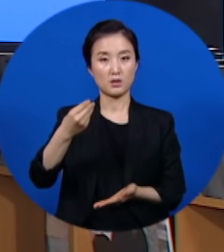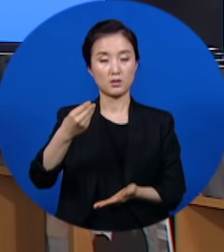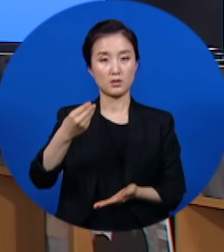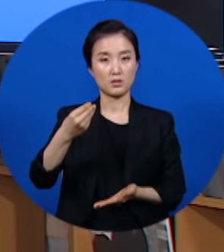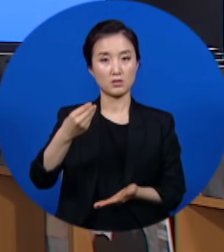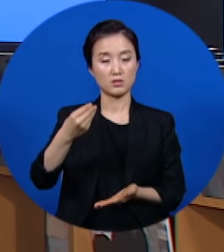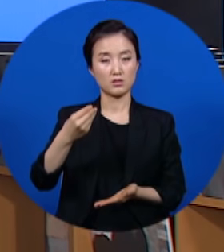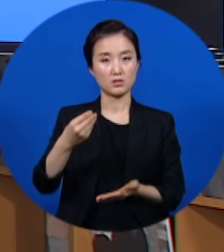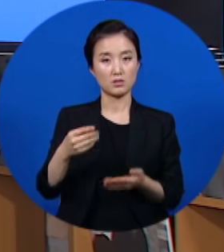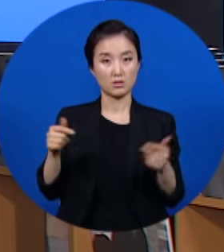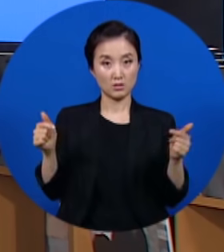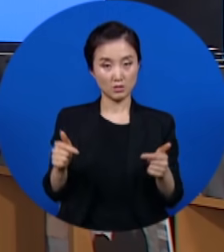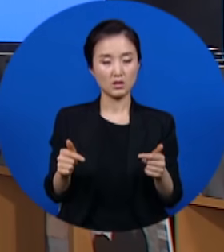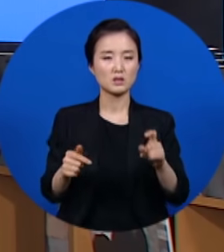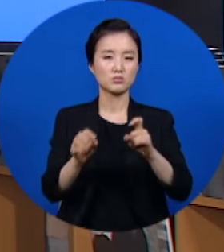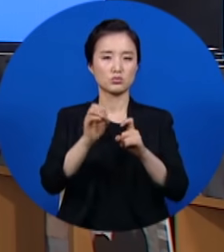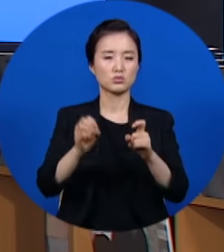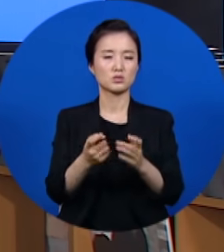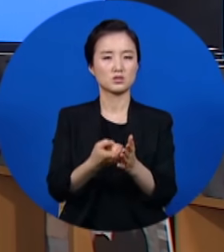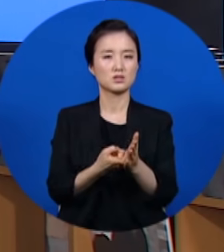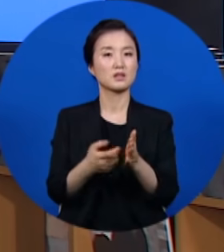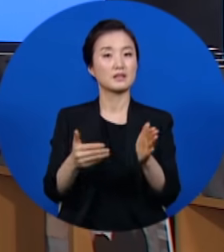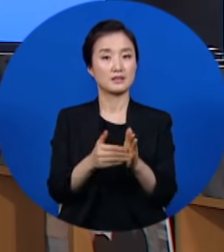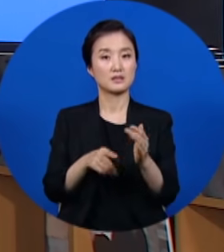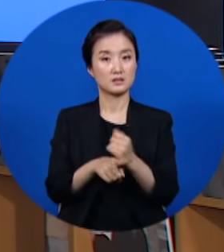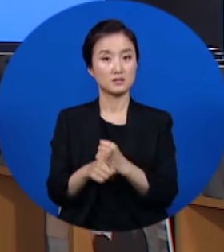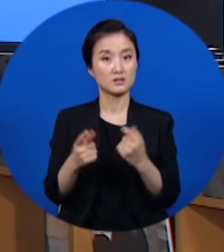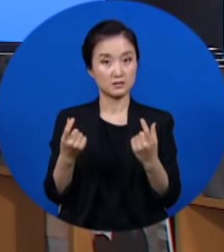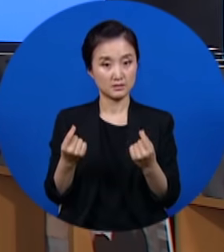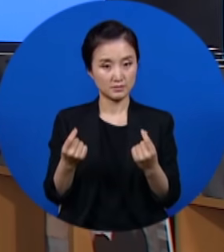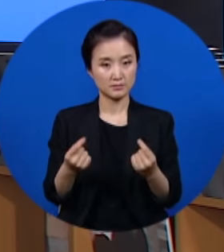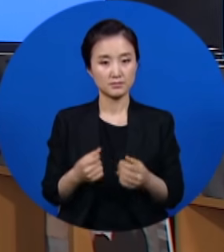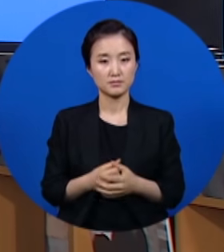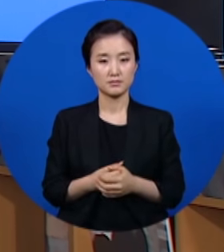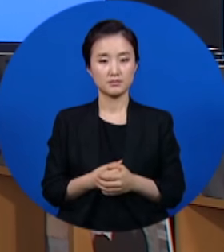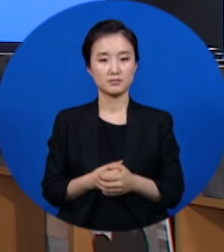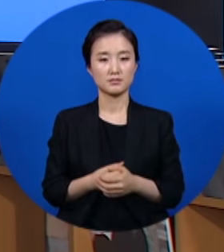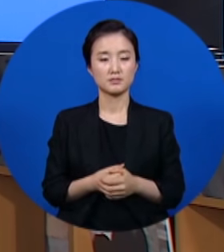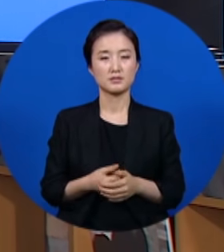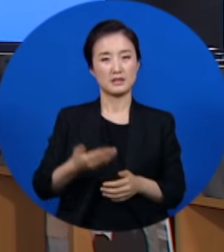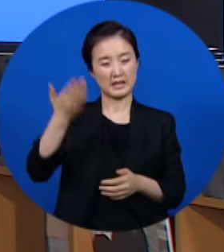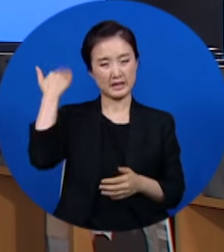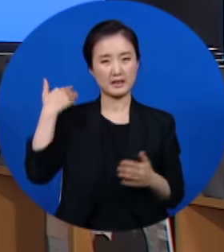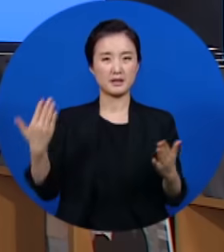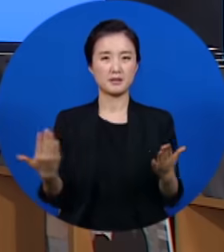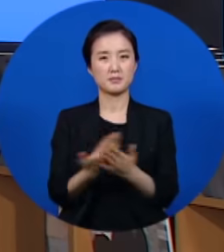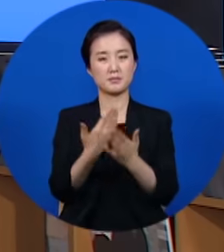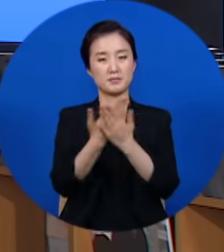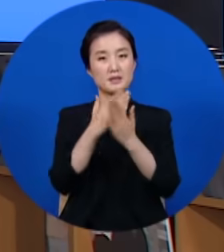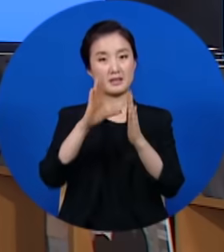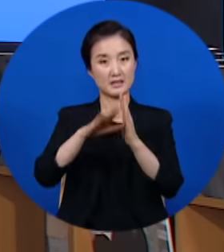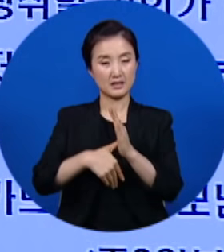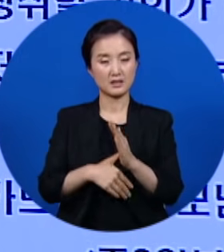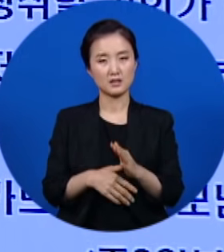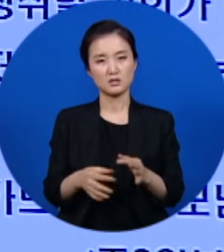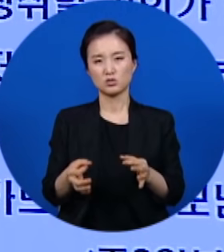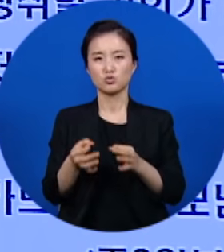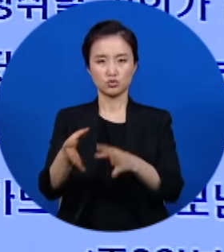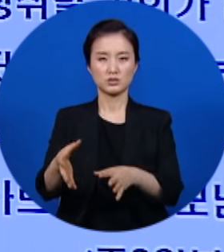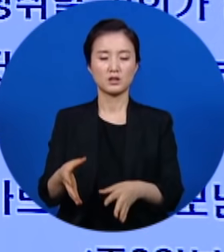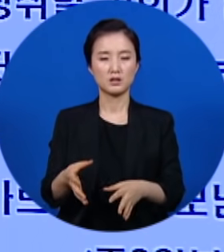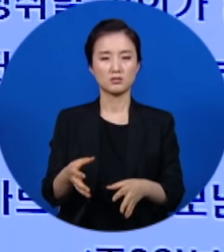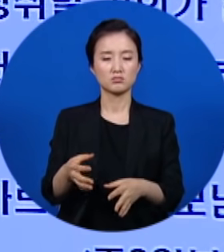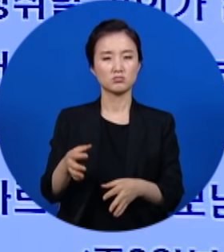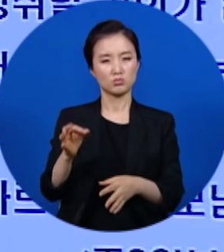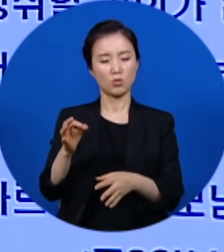겁니다 고성장 고금리 3에는 그까이꺼 그 주 직사 서부동 사서 싶어서 수행되면 되는 거지 다 그런 생각을